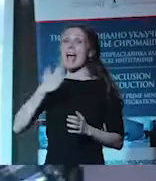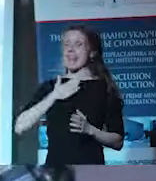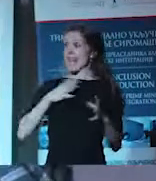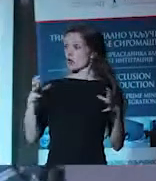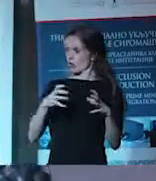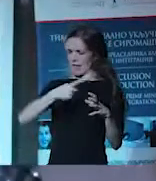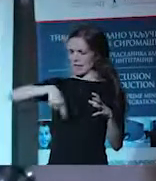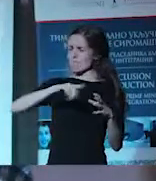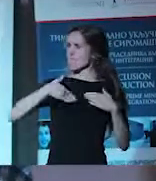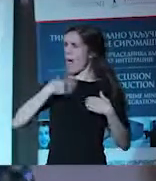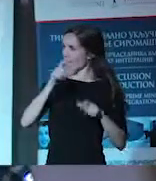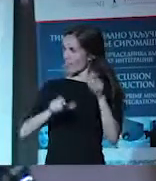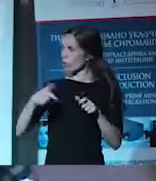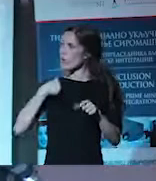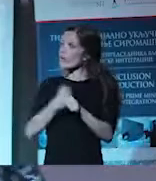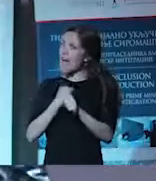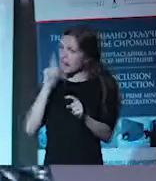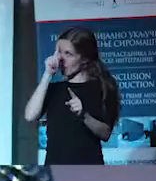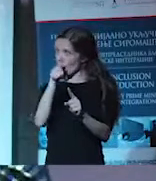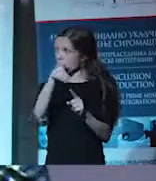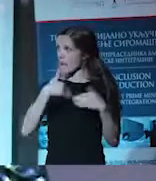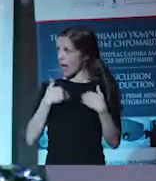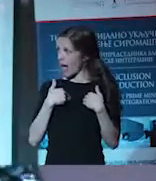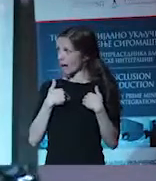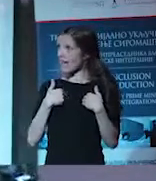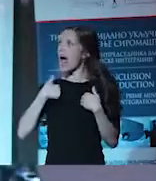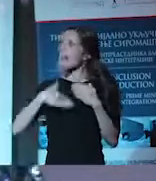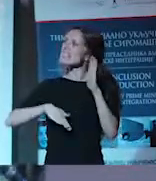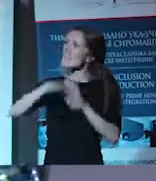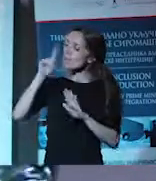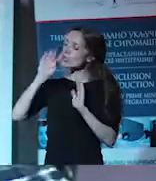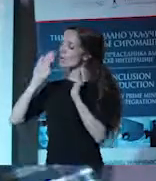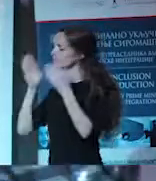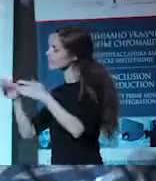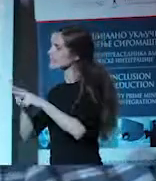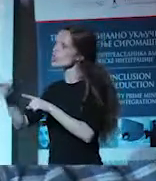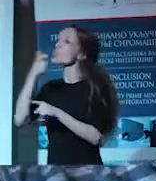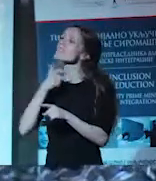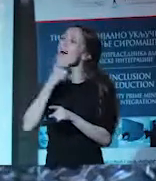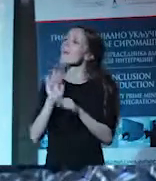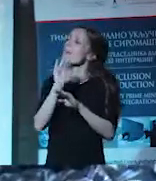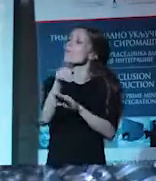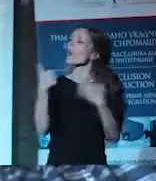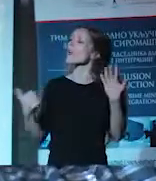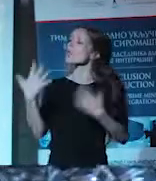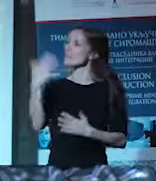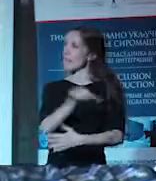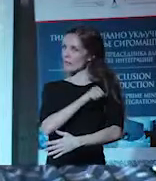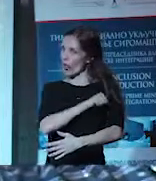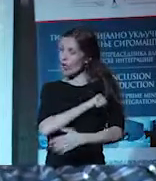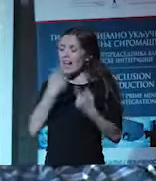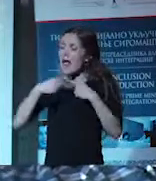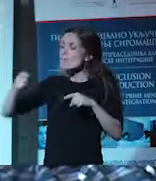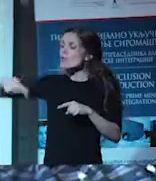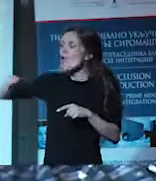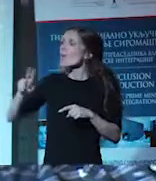Naš tim čine mladi ljudi, mi radimo za mlade, iako smo sami mladi, ali sve veću pažnju posvećujemo starim ljudima preko 65 godina, naročito onima